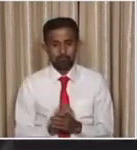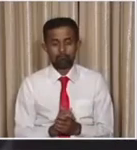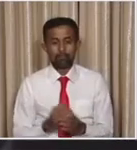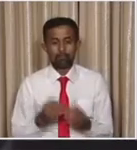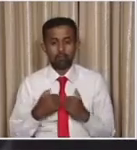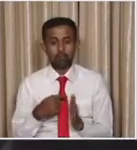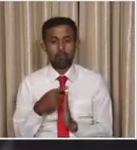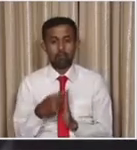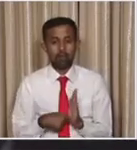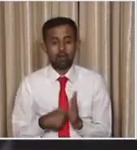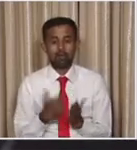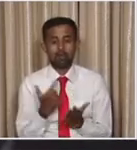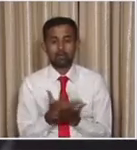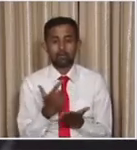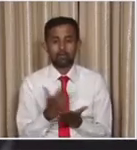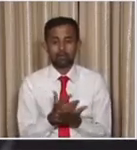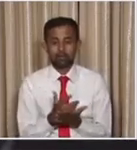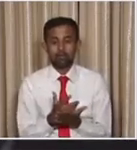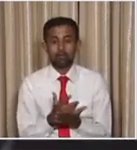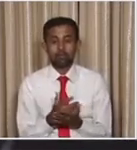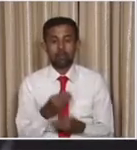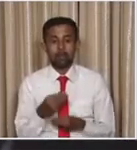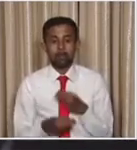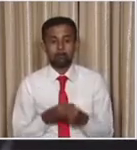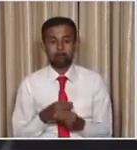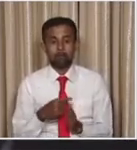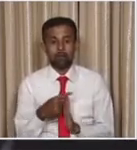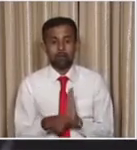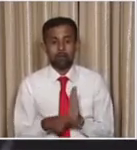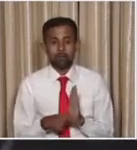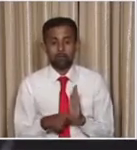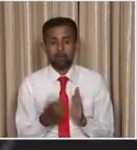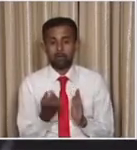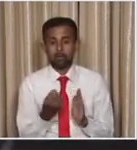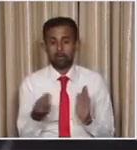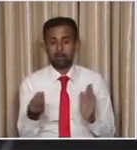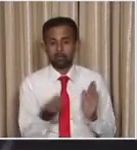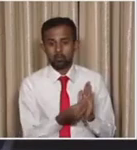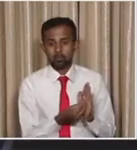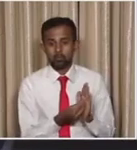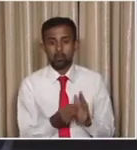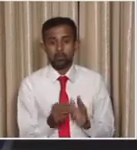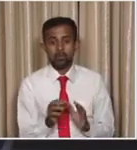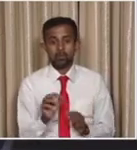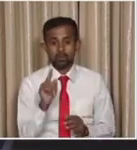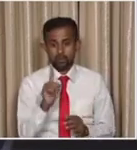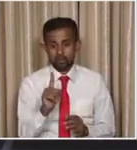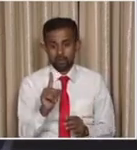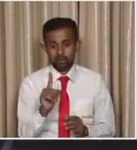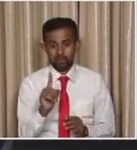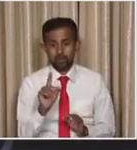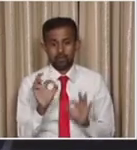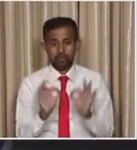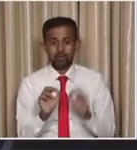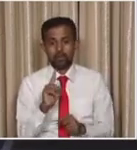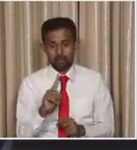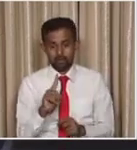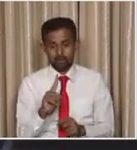rate diwara කර්මාන්තයෙන් මේ රටේ ජාතික ආර්ථිකයට එකතු කරන්නේ 100%. ඒ නිසා